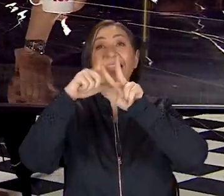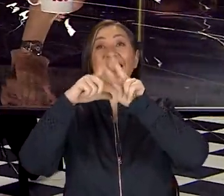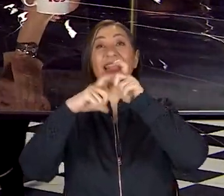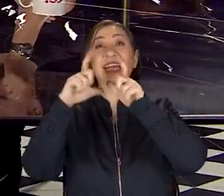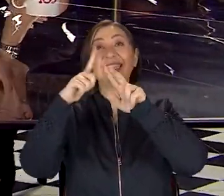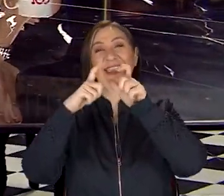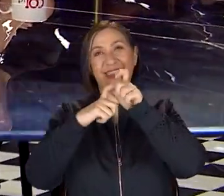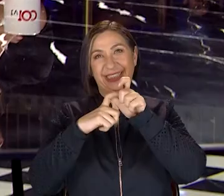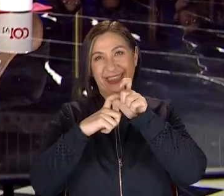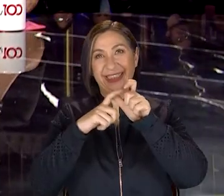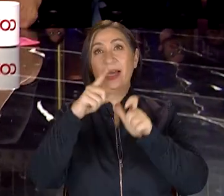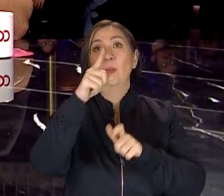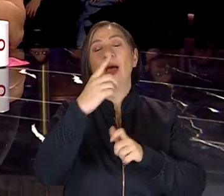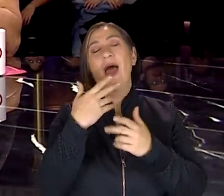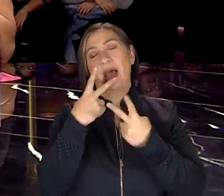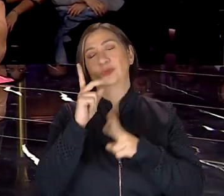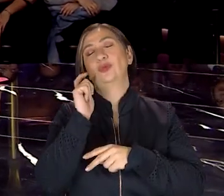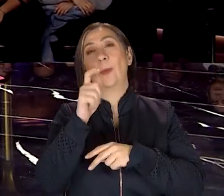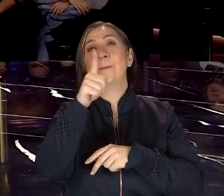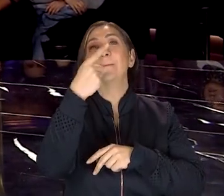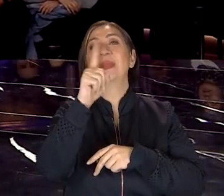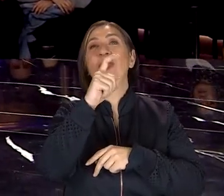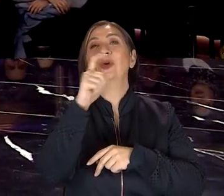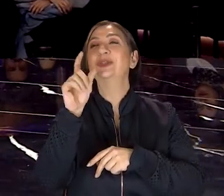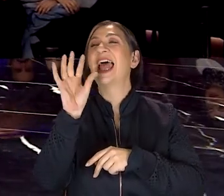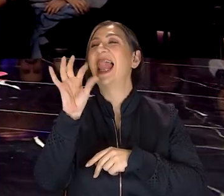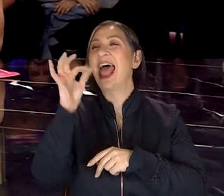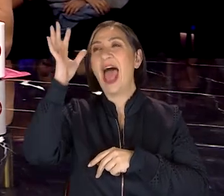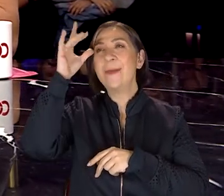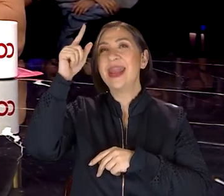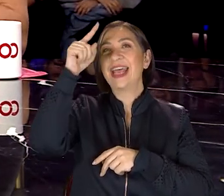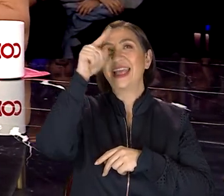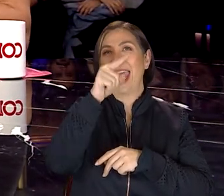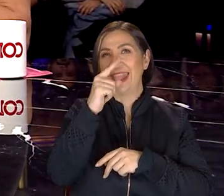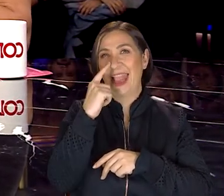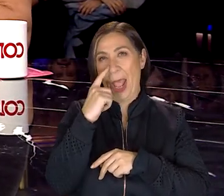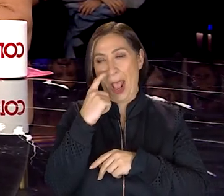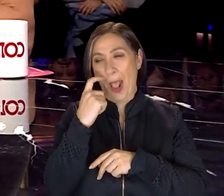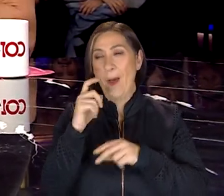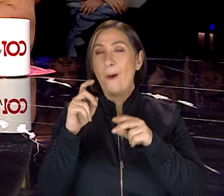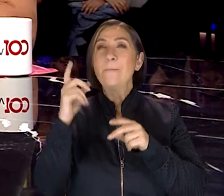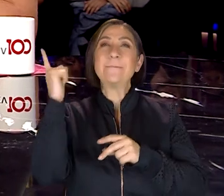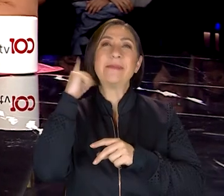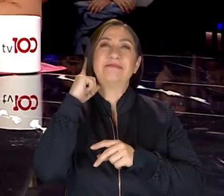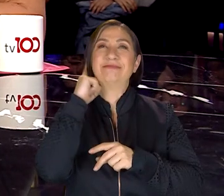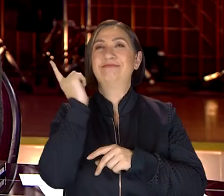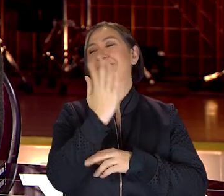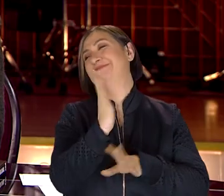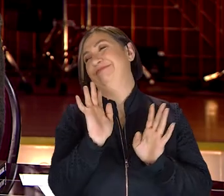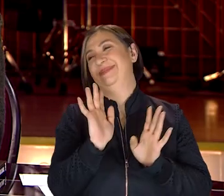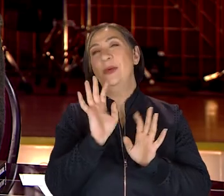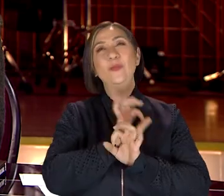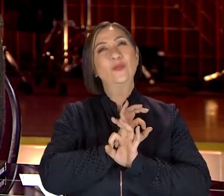Abi bu evet bak bu itiraf ediyorum. Yani bu 1950 Amerikan movie star. Movie star